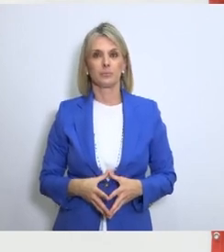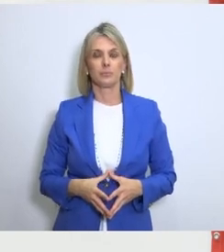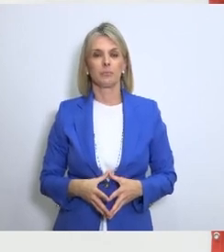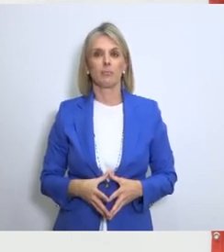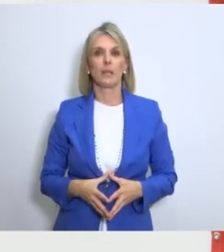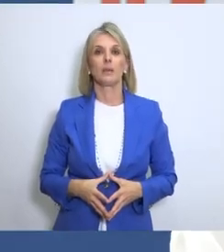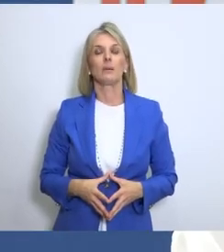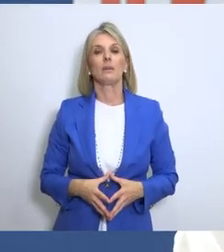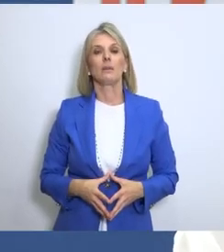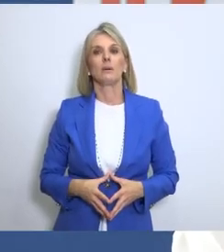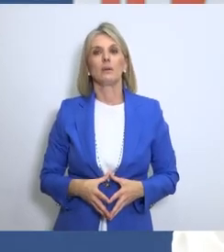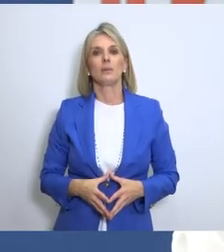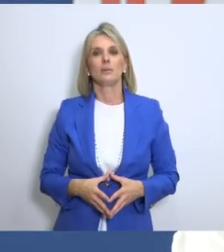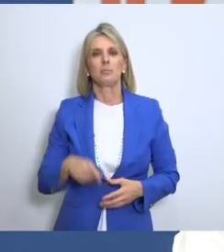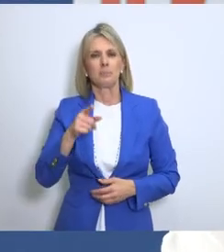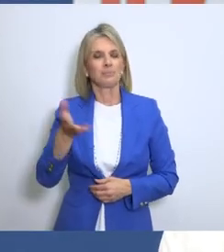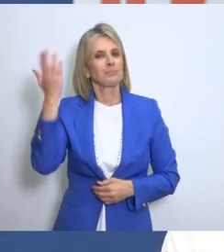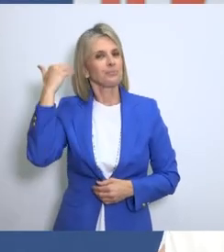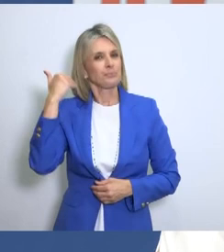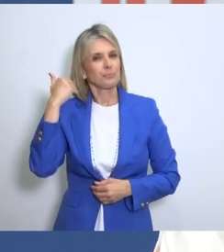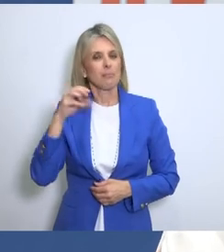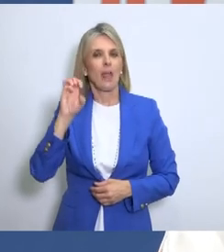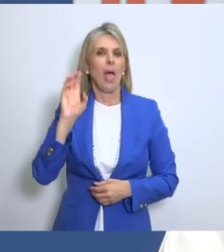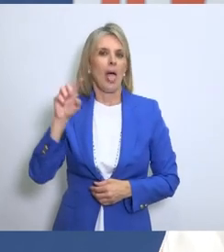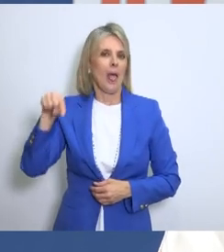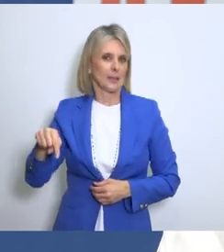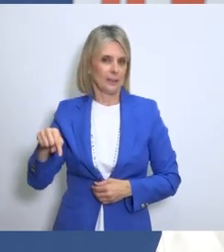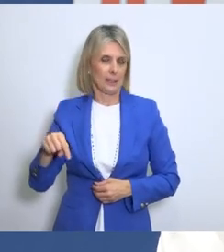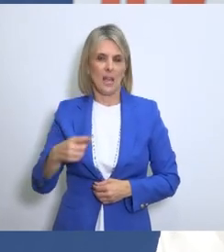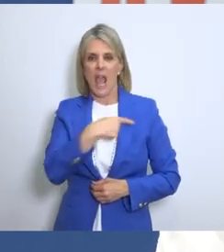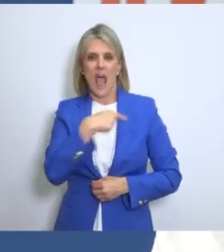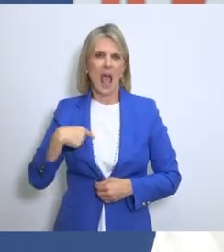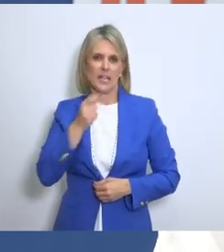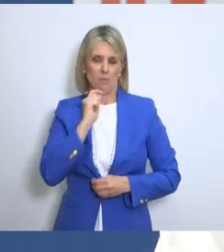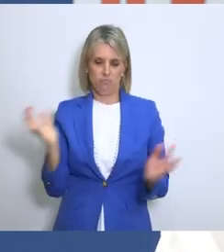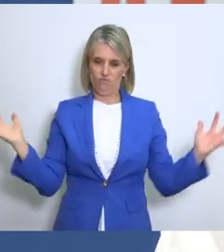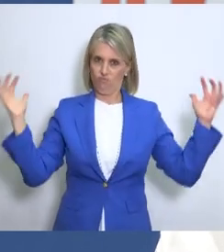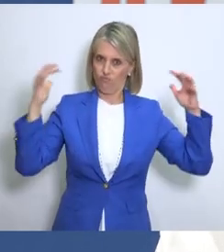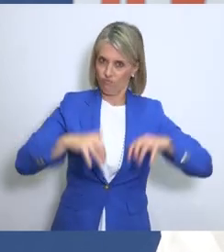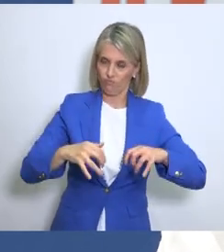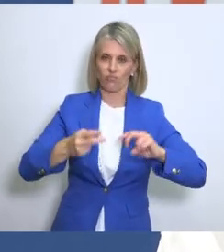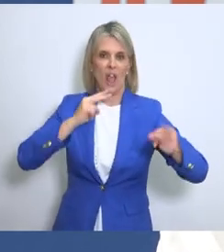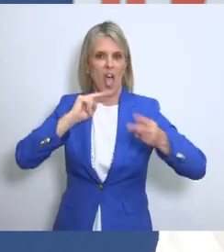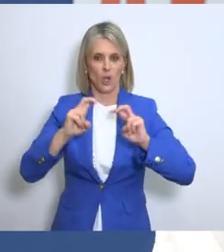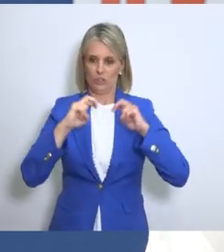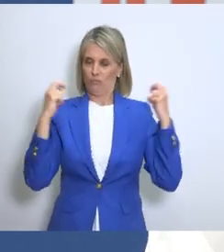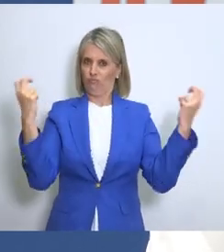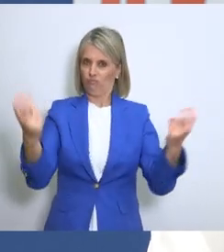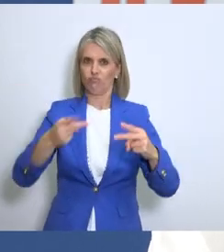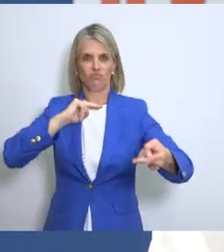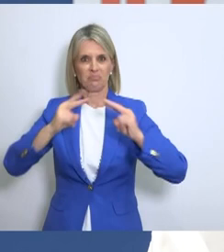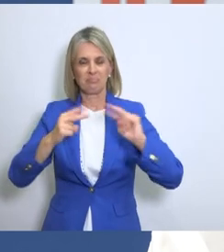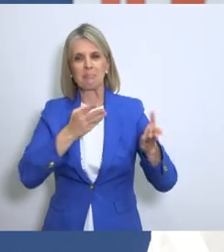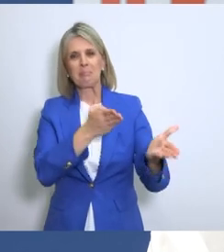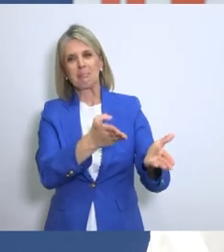Αντίθετα με τα στημένα debate που παρακολουθήσαμε πρόσφατα, η Οργάνωση Κομμουνιστών Διεθνιστών Ελλάδας λέει τα πράγματα με το όνομά τους.